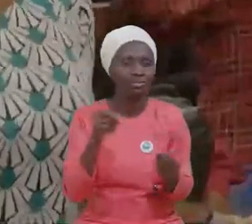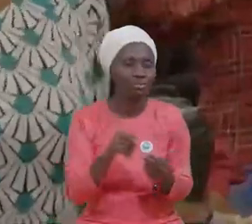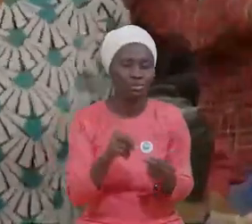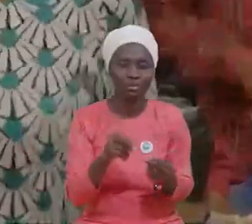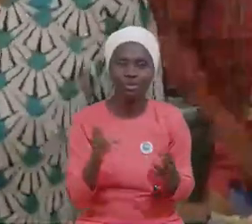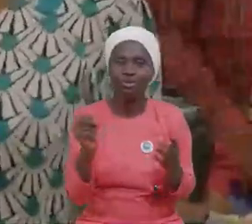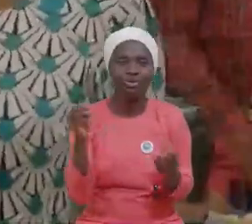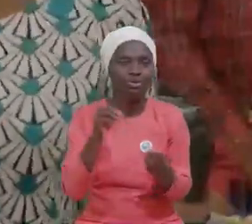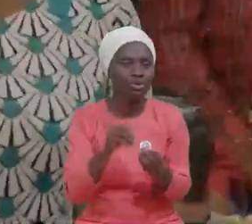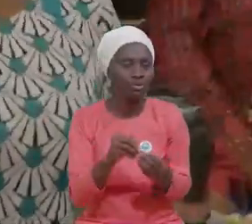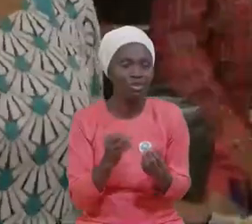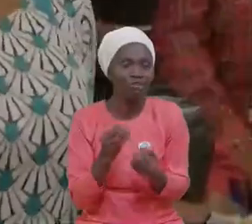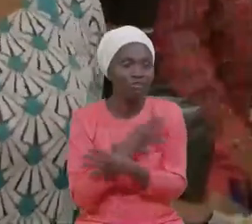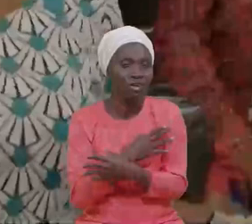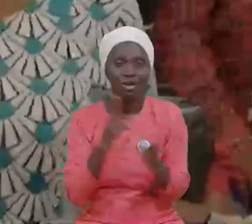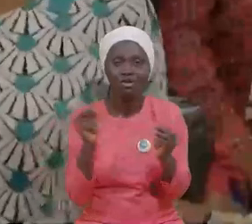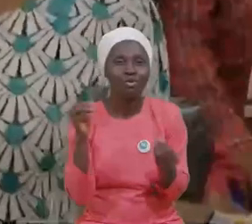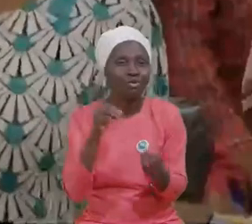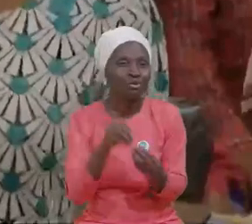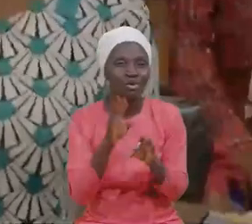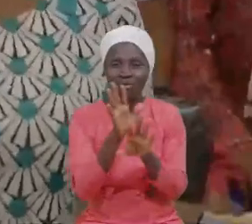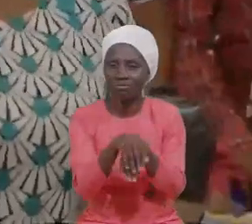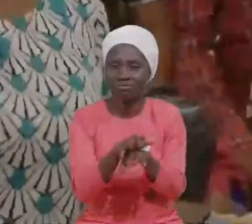Plus de timidité, plus d'hypocrisie,